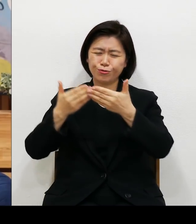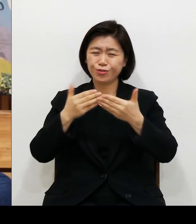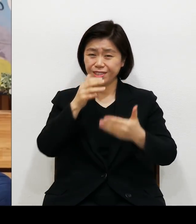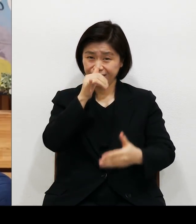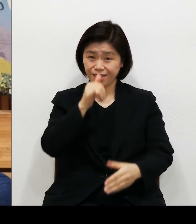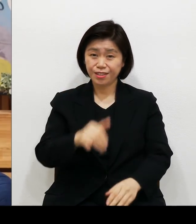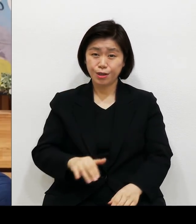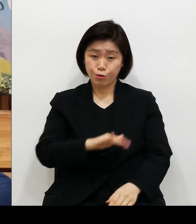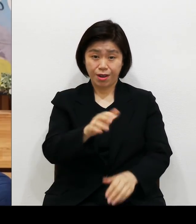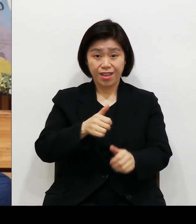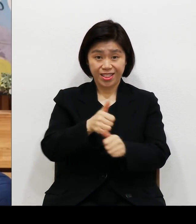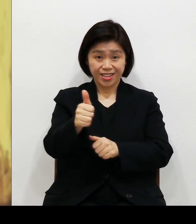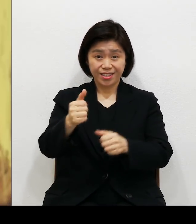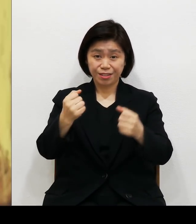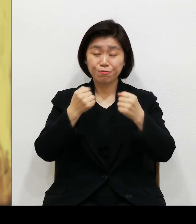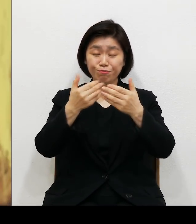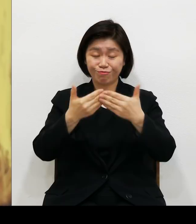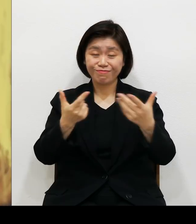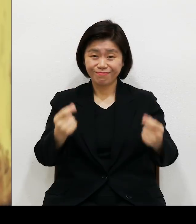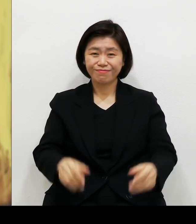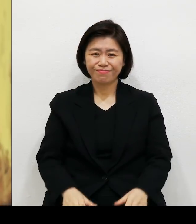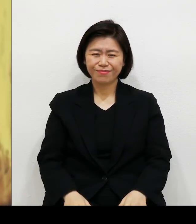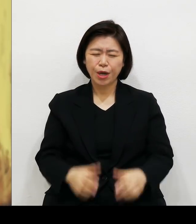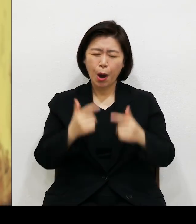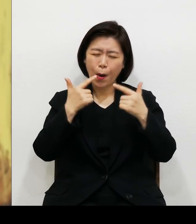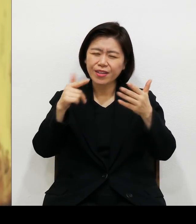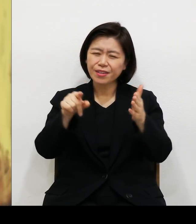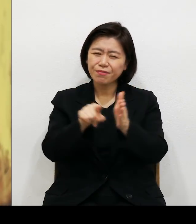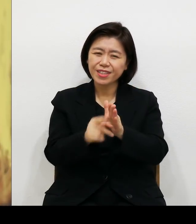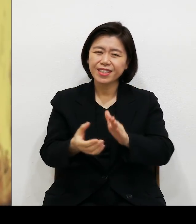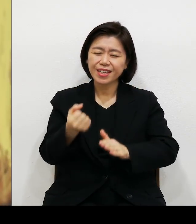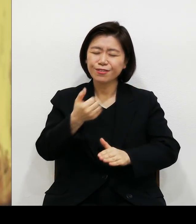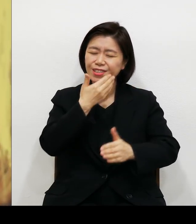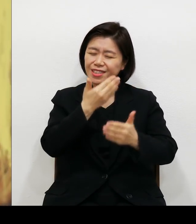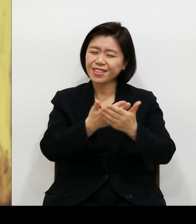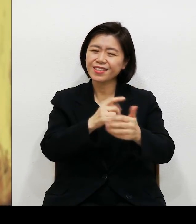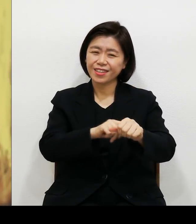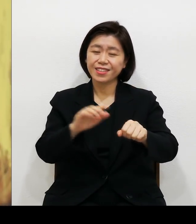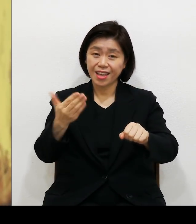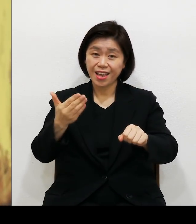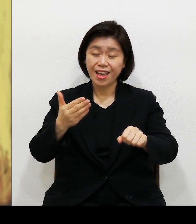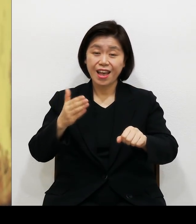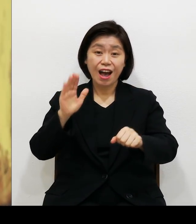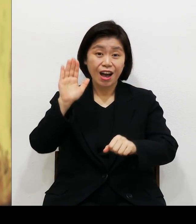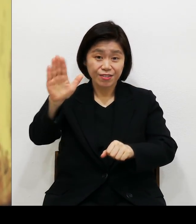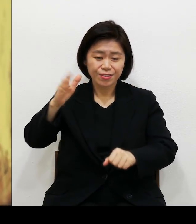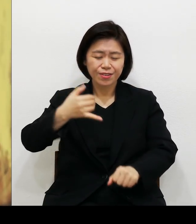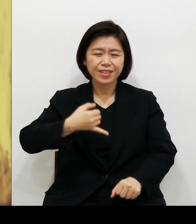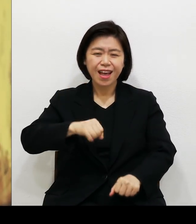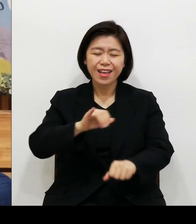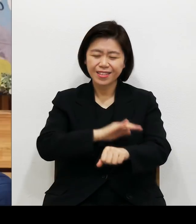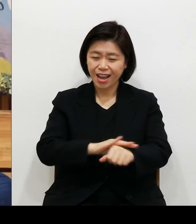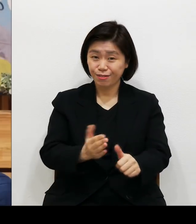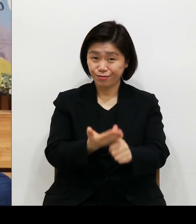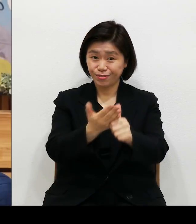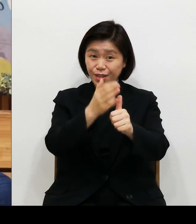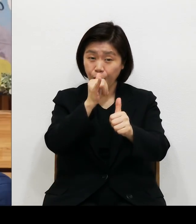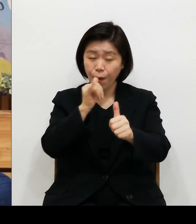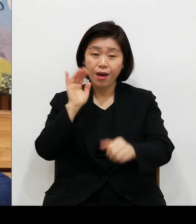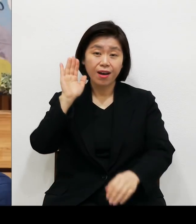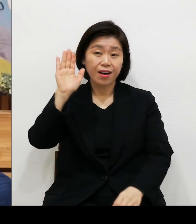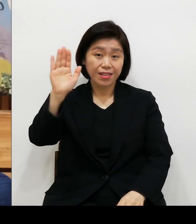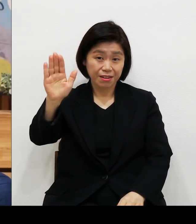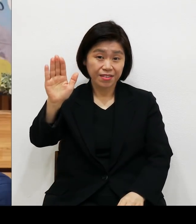우리가 이겨나갈 수 있는 힘을 주시지 않을까 그런 확신이 드는 시간이었습니다. 앞으로도 우리 사랑이 건강하게 잘 키우시고요. 혹시 언제가 또